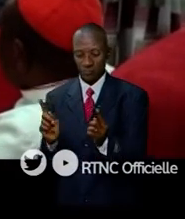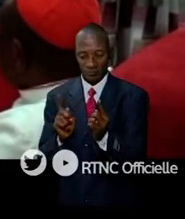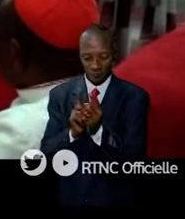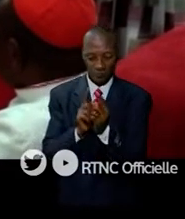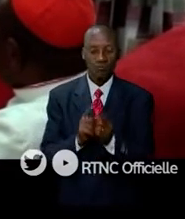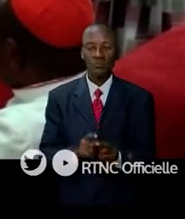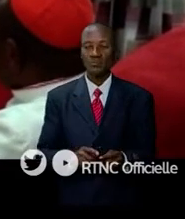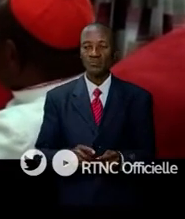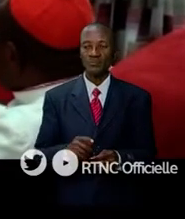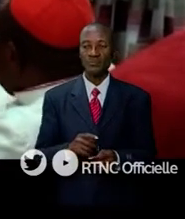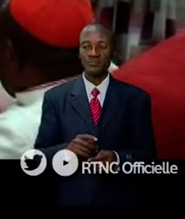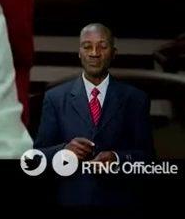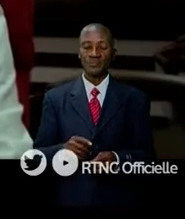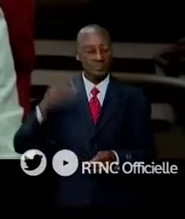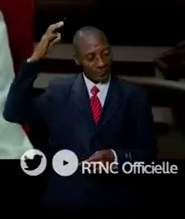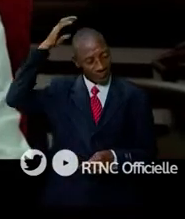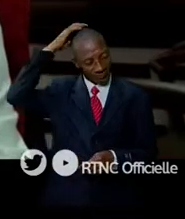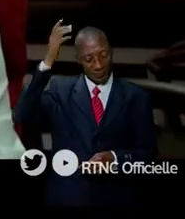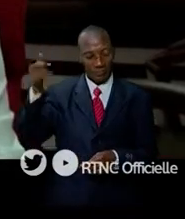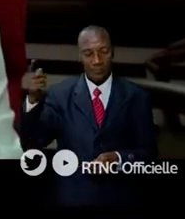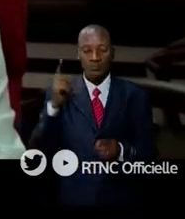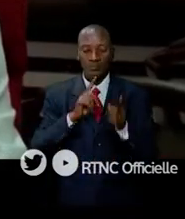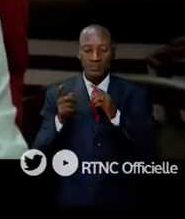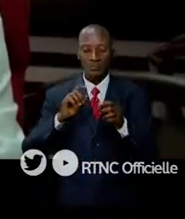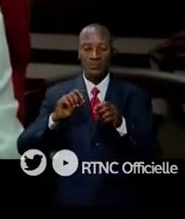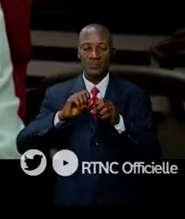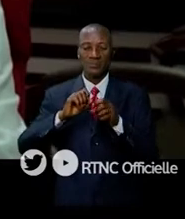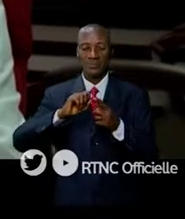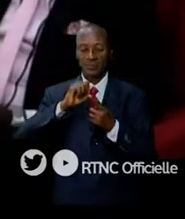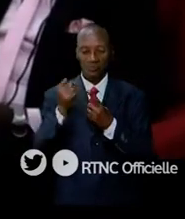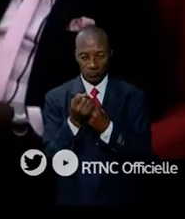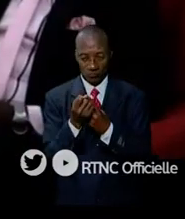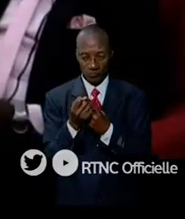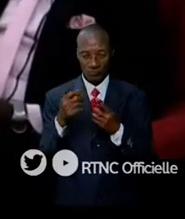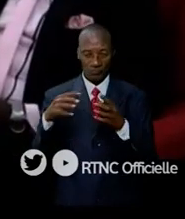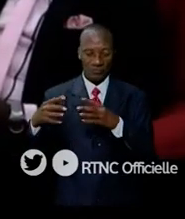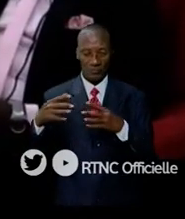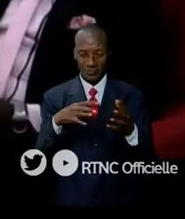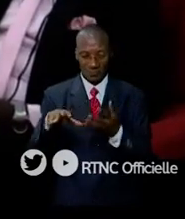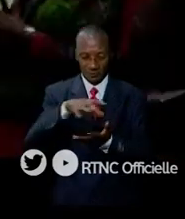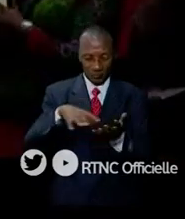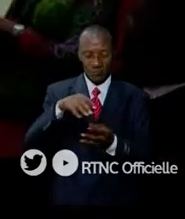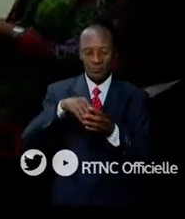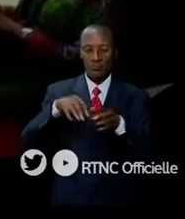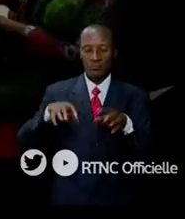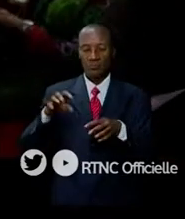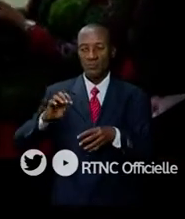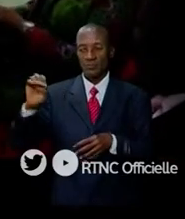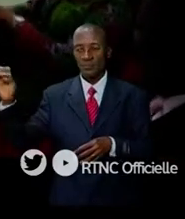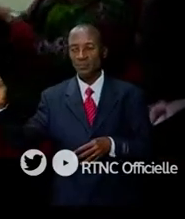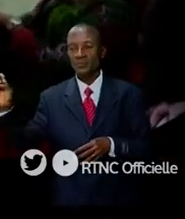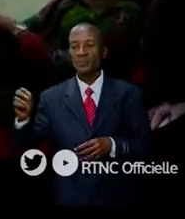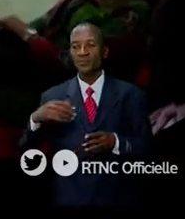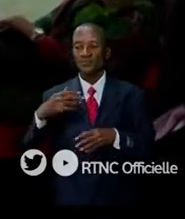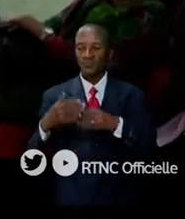la situation sécuritaire qui prévaut à l'est du pays et la mise en place de cadres de consultation pour la réforme